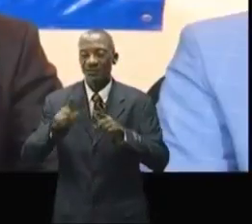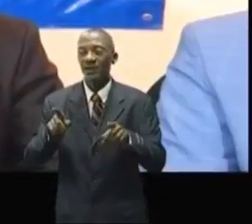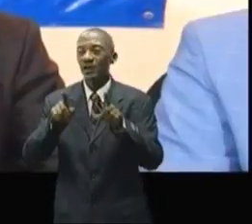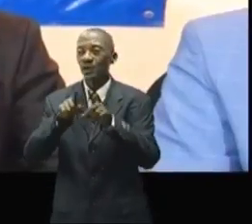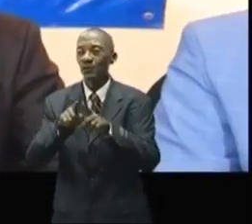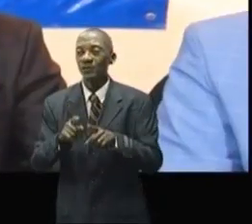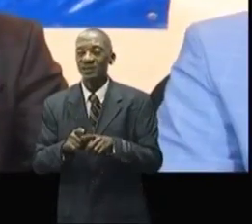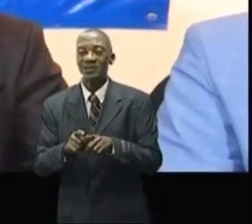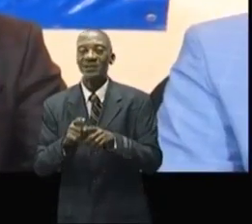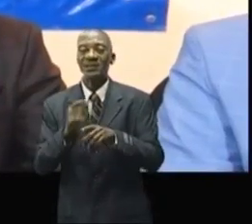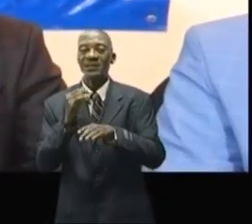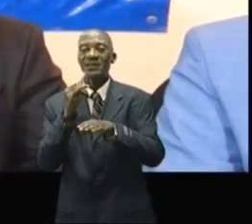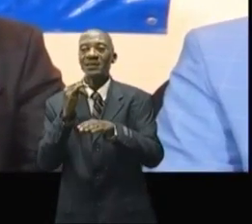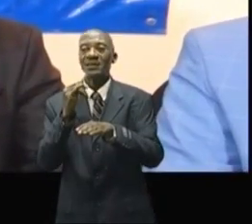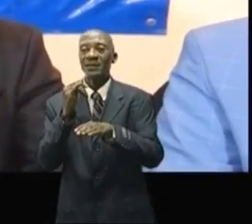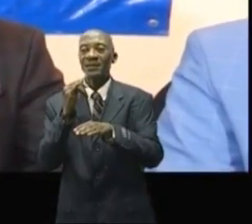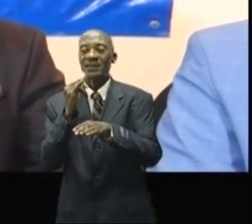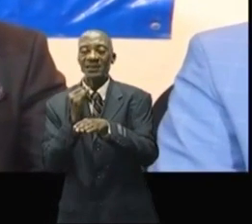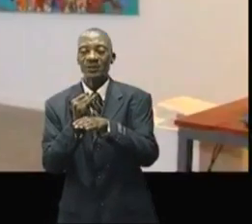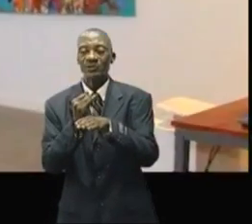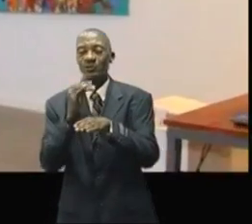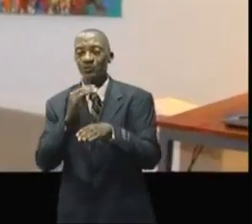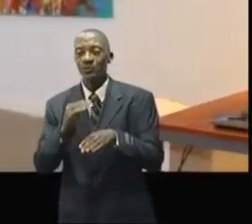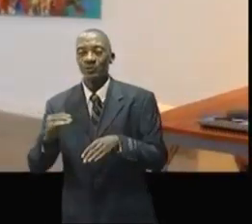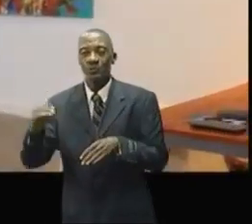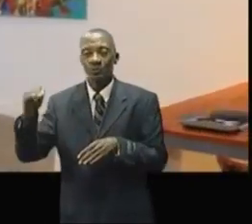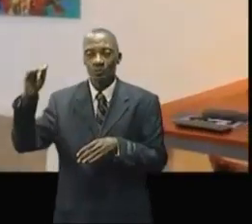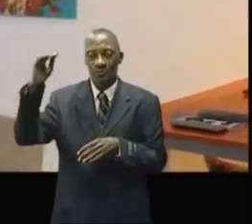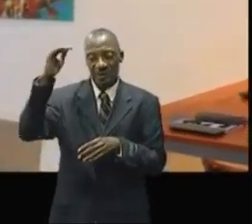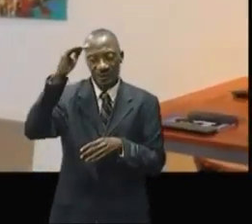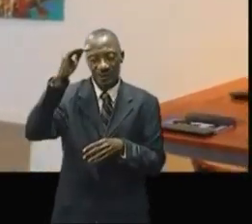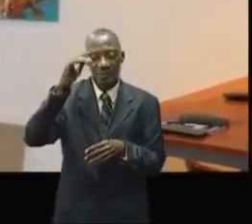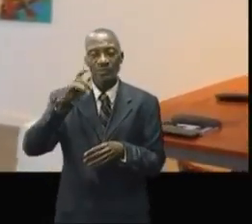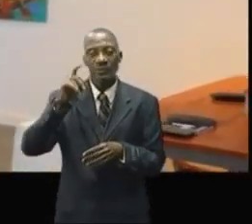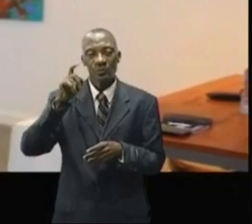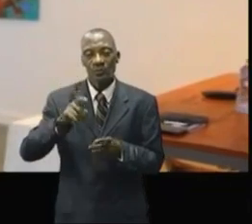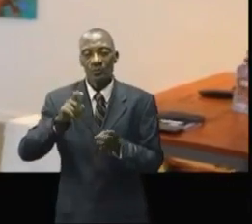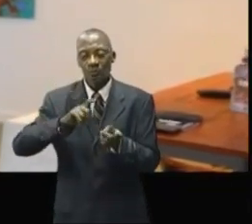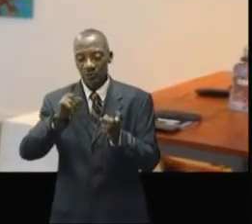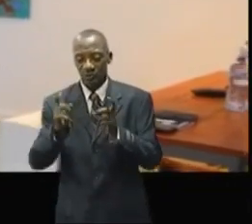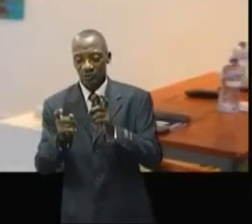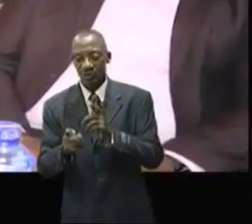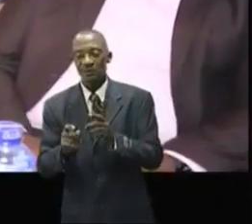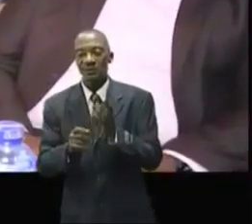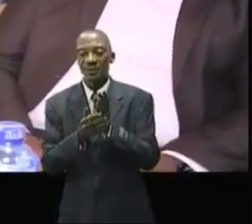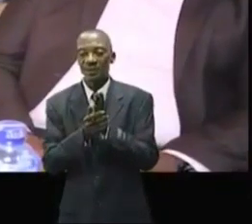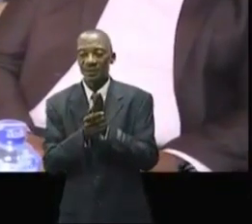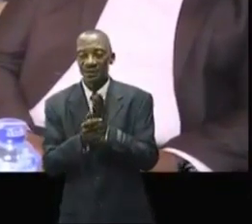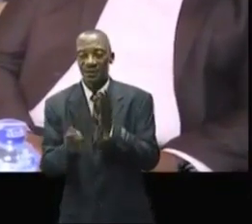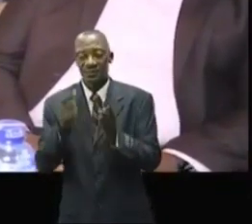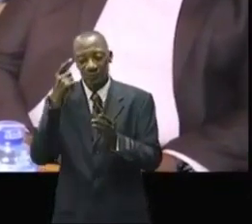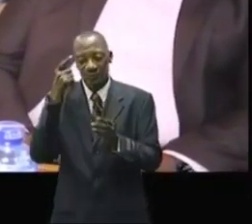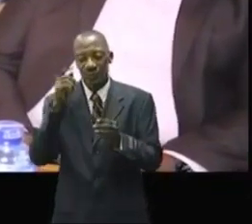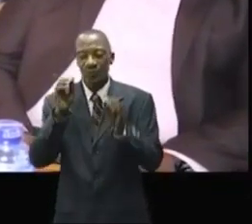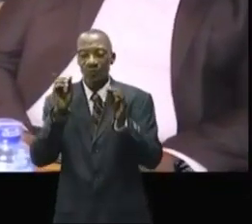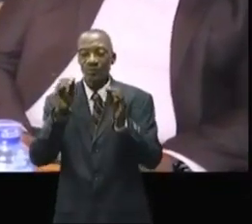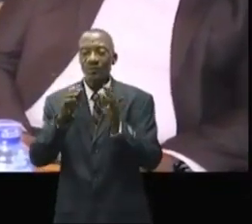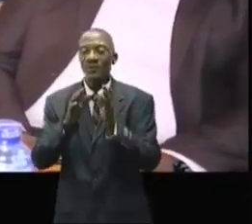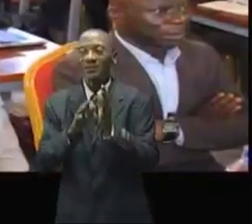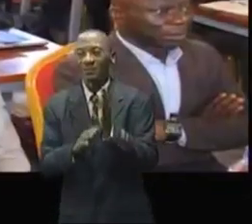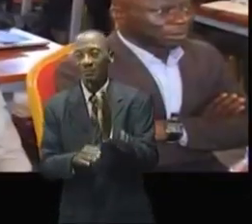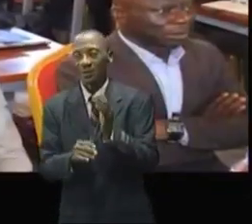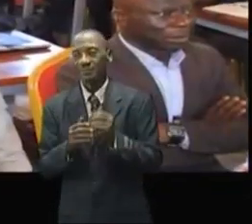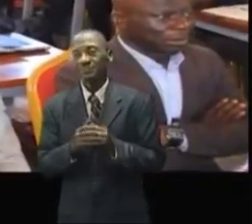derniers s'informent, augmentent leur capacité pédagogique pour améliorer la qualité de l'enseignement tout en instaurant